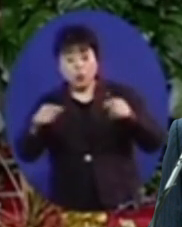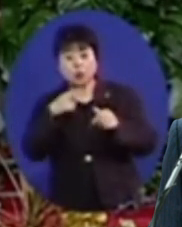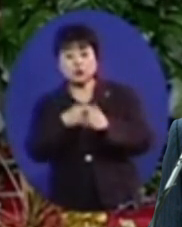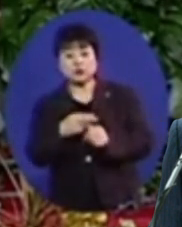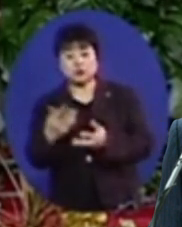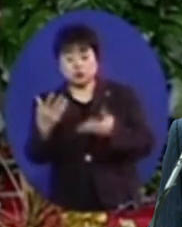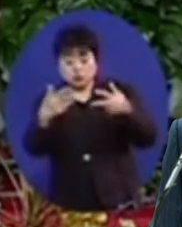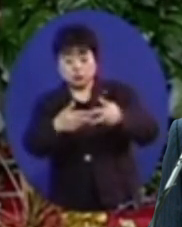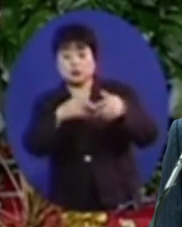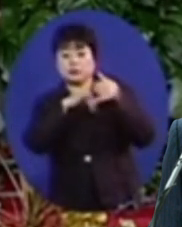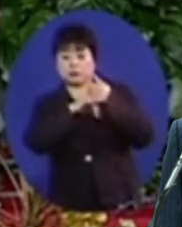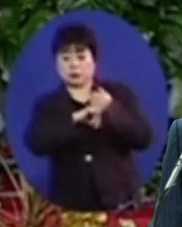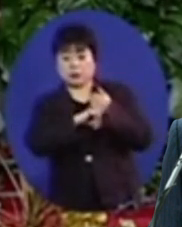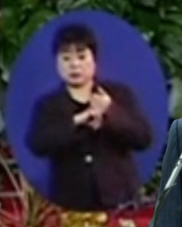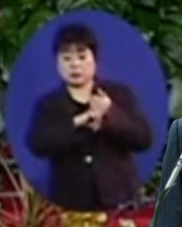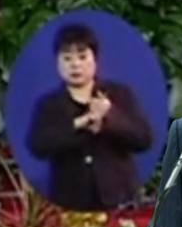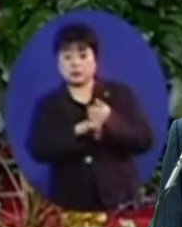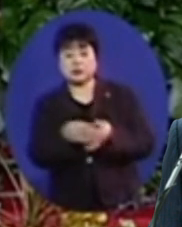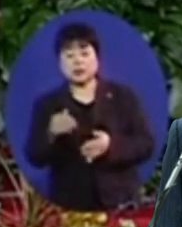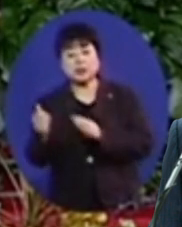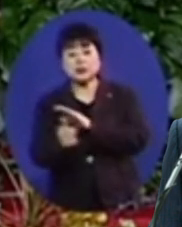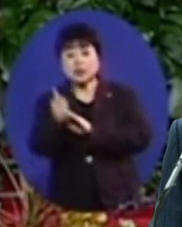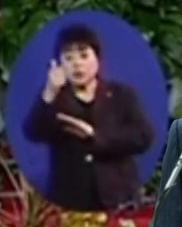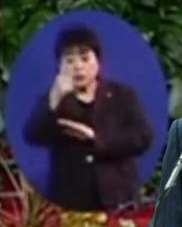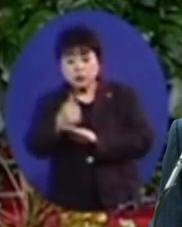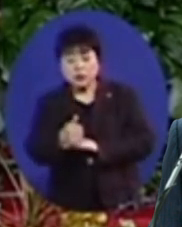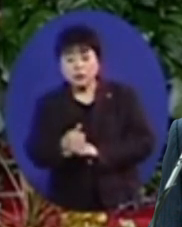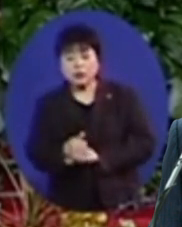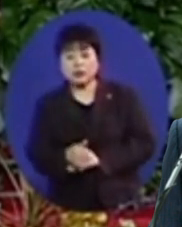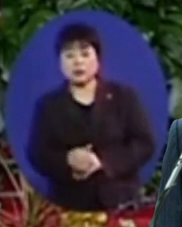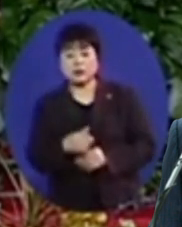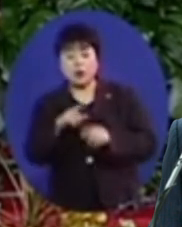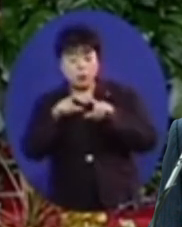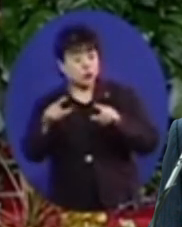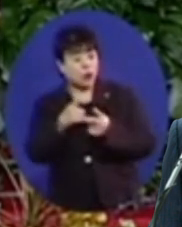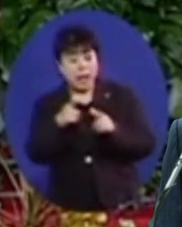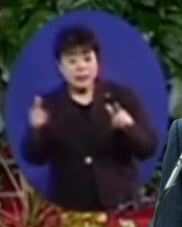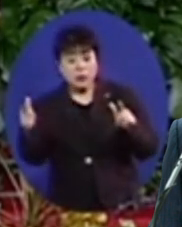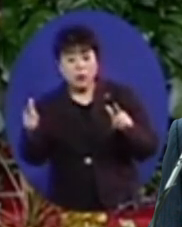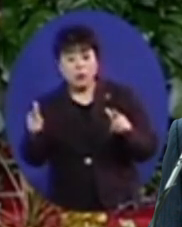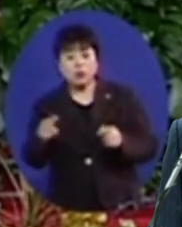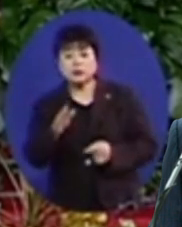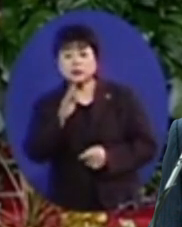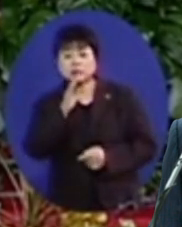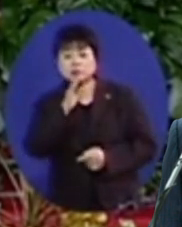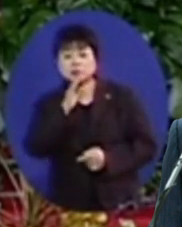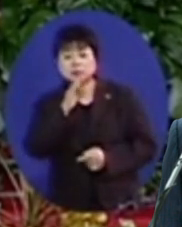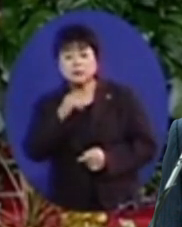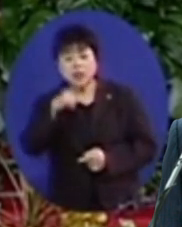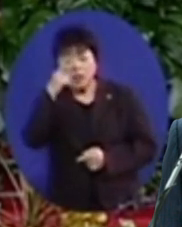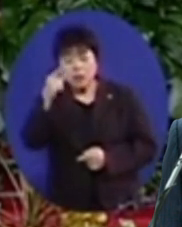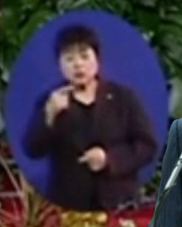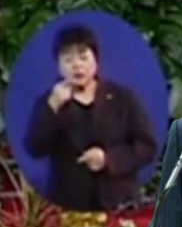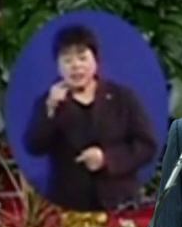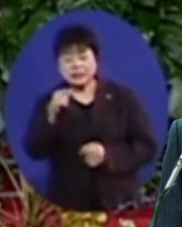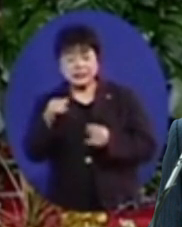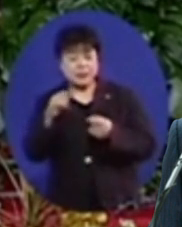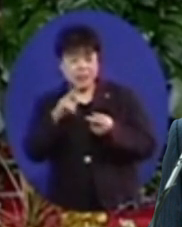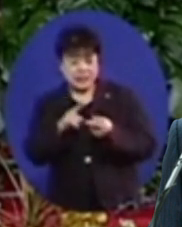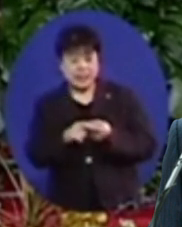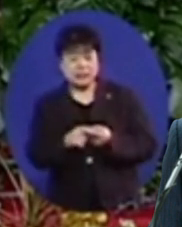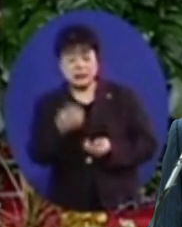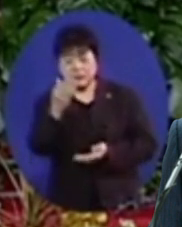체결되었습니다. 그러나 그의 성공은 결코 평탄하지 않습니다. 무엇보다도 유럽에서 동양 사람에 대한